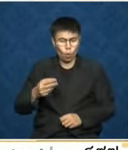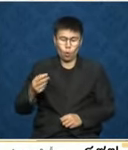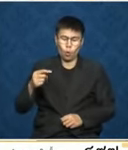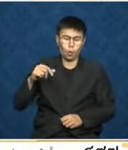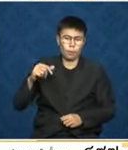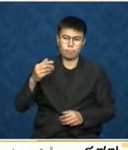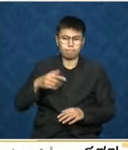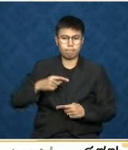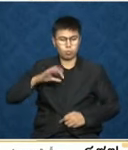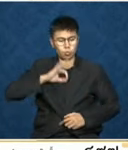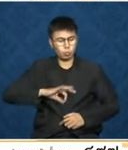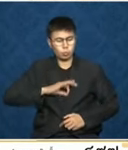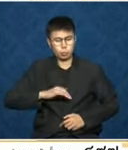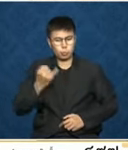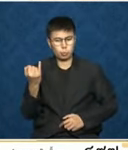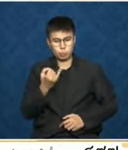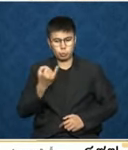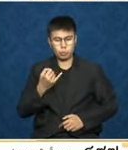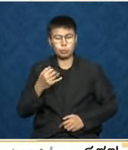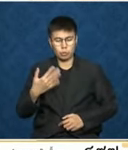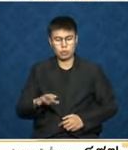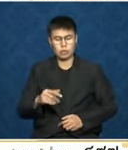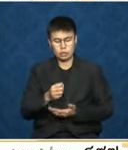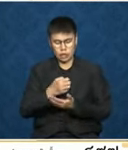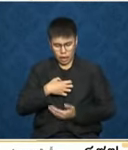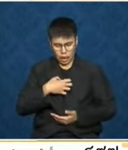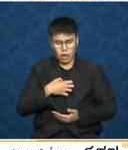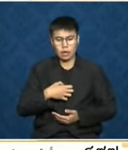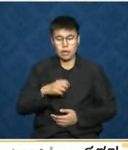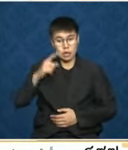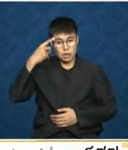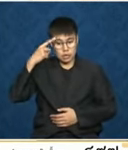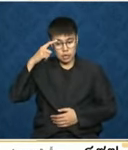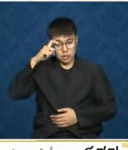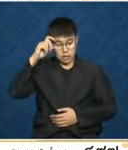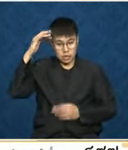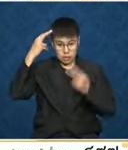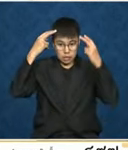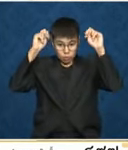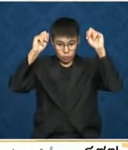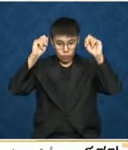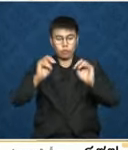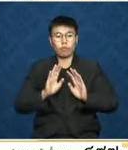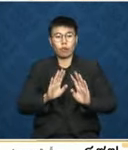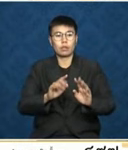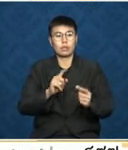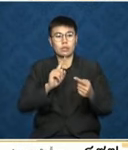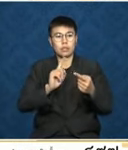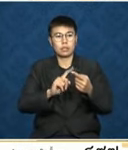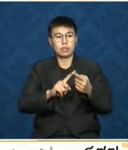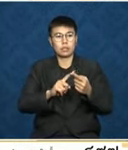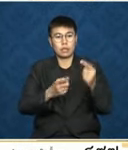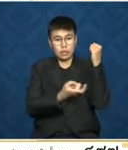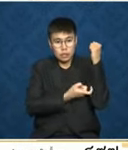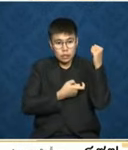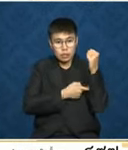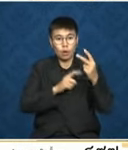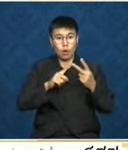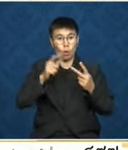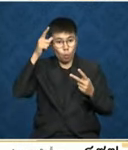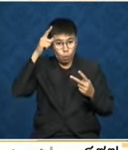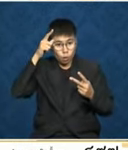ท่านนายกรัฐมนตรีครับได้โปรดสั่งการใหม่ว่า 1ยางพลาเถื่อนเนื้อวด